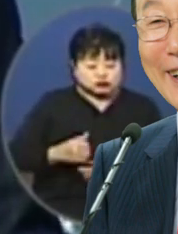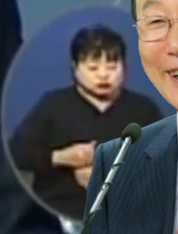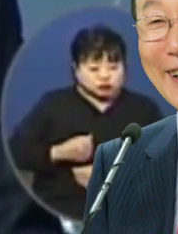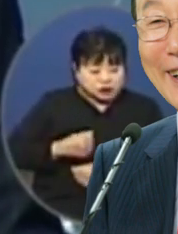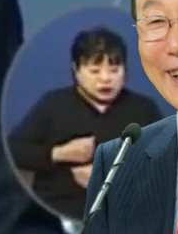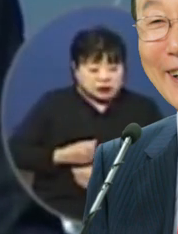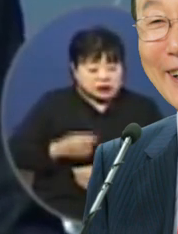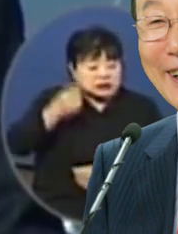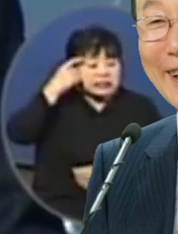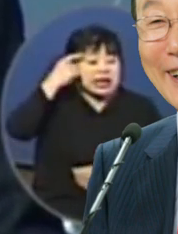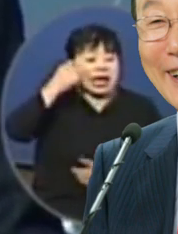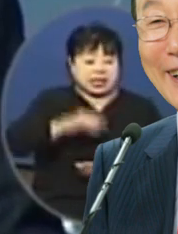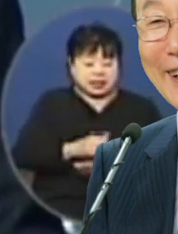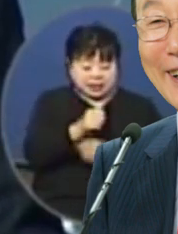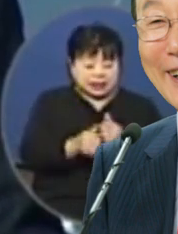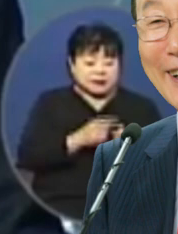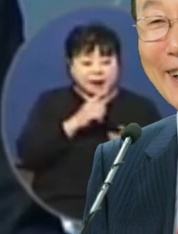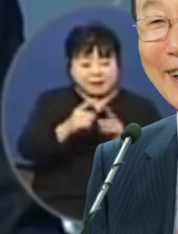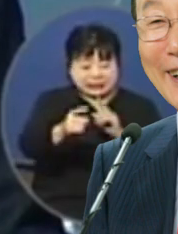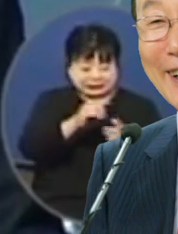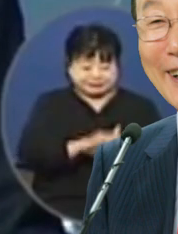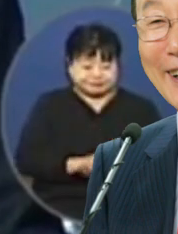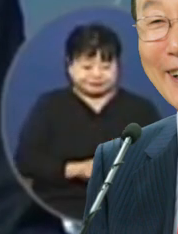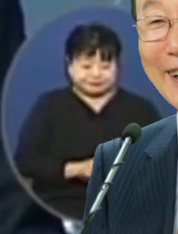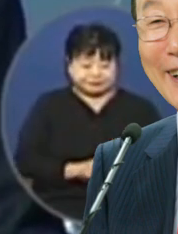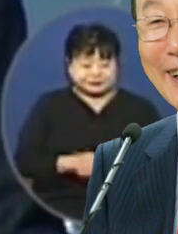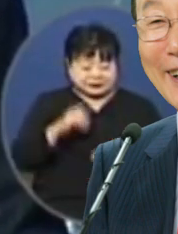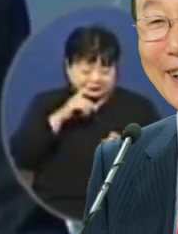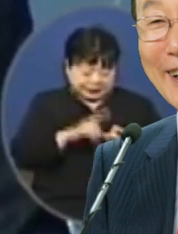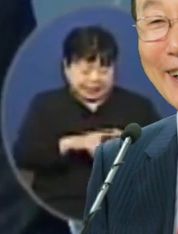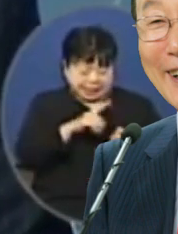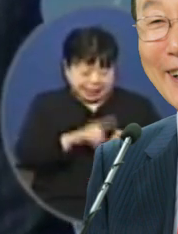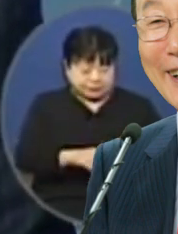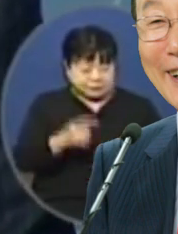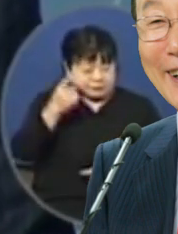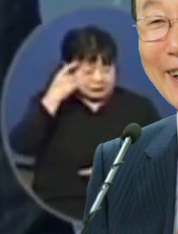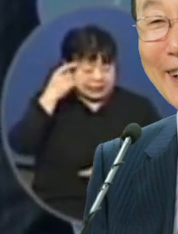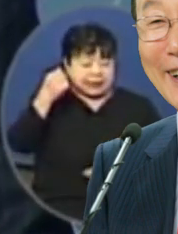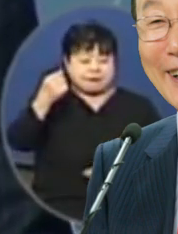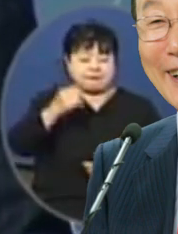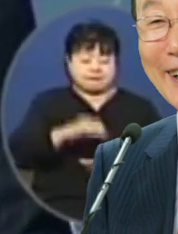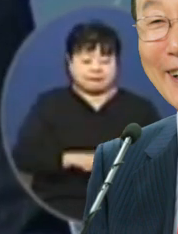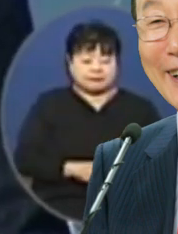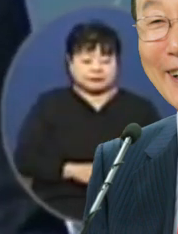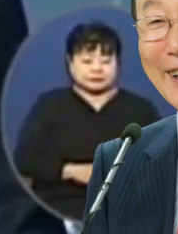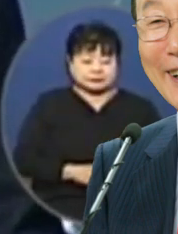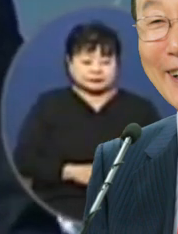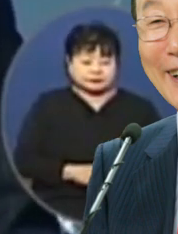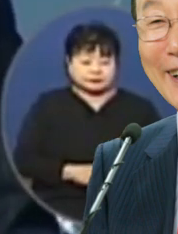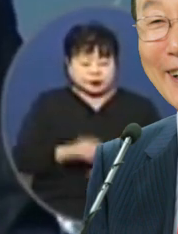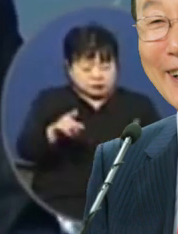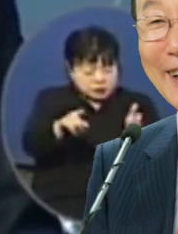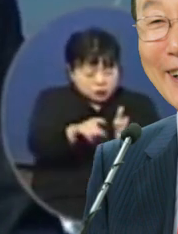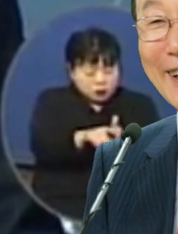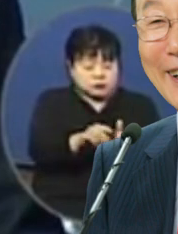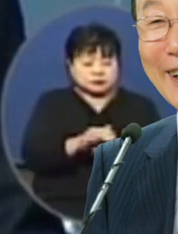것입니다. 하나님의 말씀을 그대로 상상하고